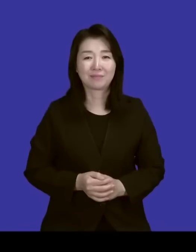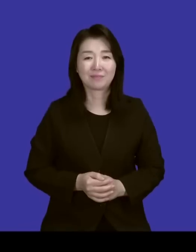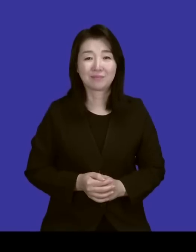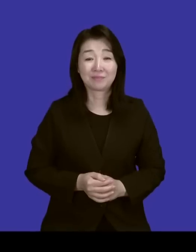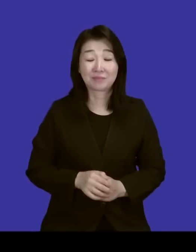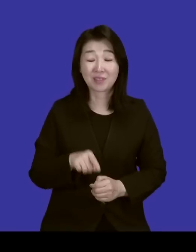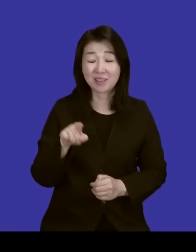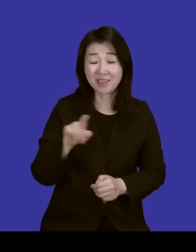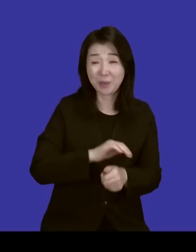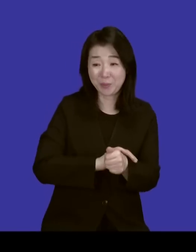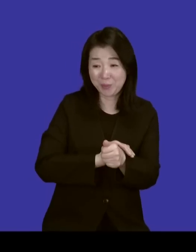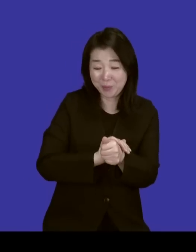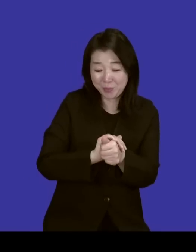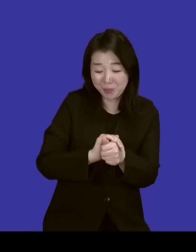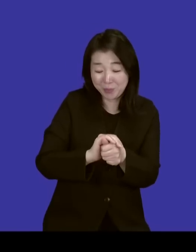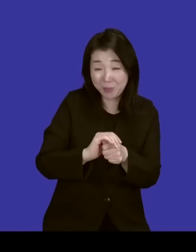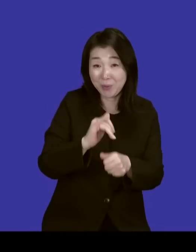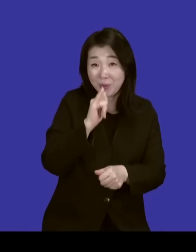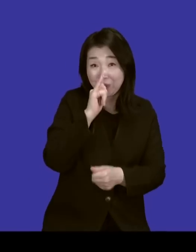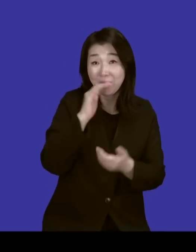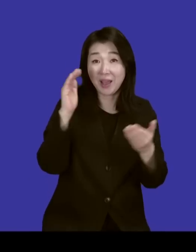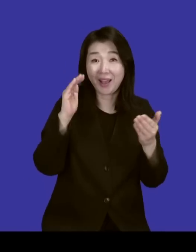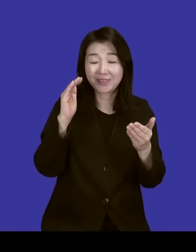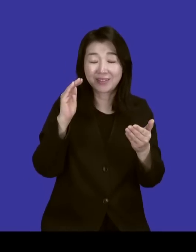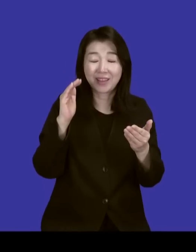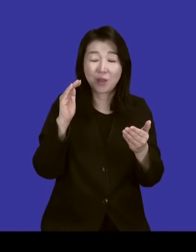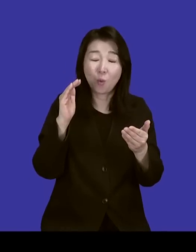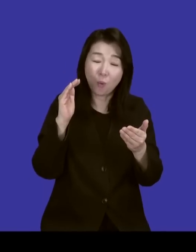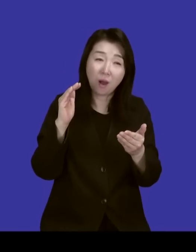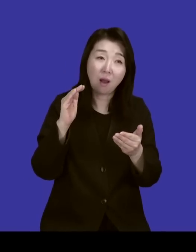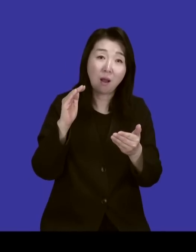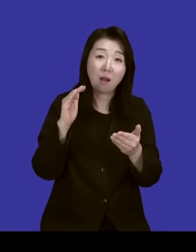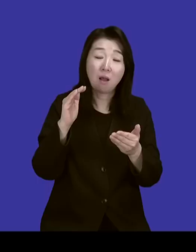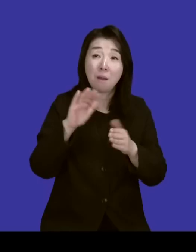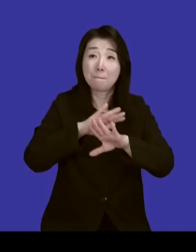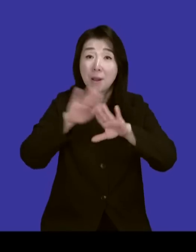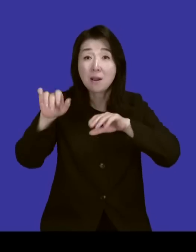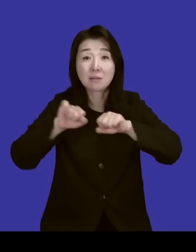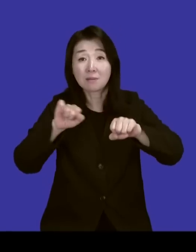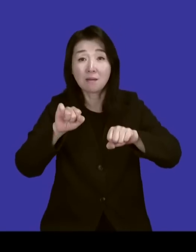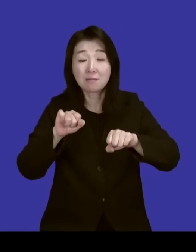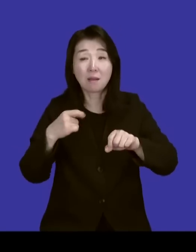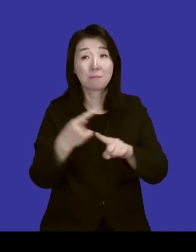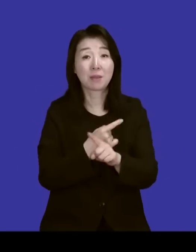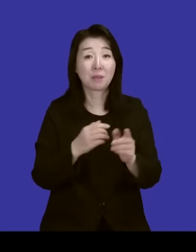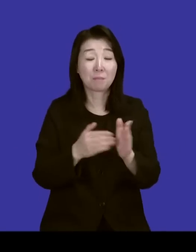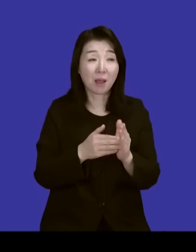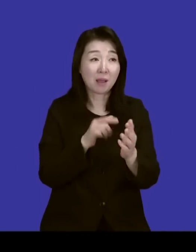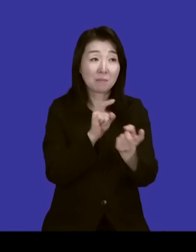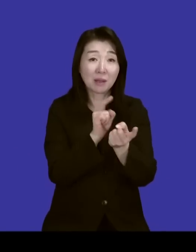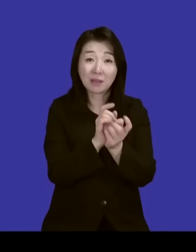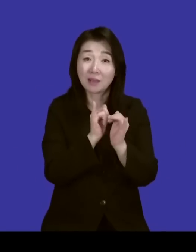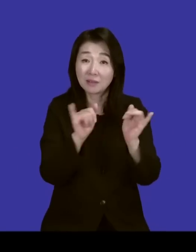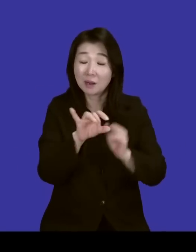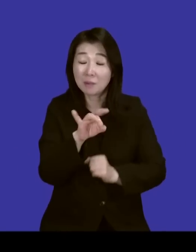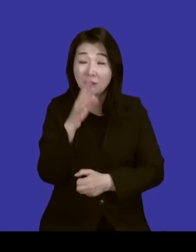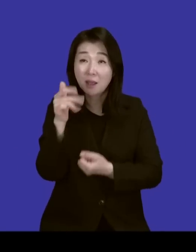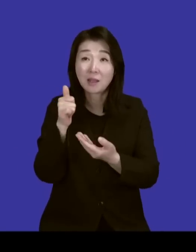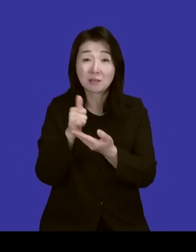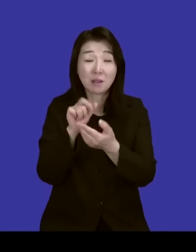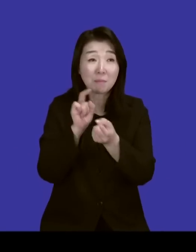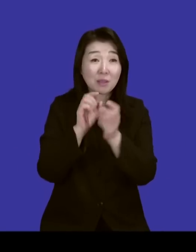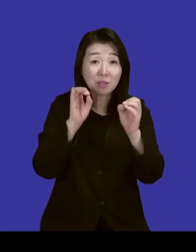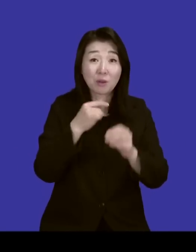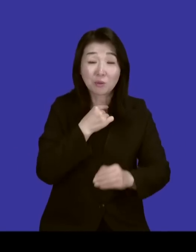쟤는 내성적이야였던 학생이 굉장히 외향적으로 변하고. 그러니까 만나는 사람마다 막 하나님을 전하고 싶어져요. 저는 이제